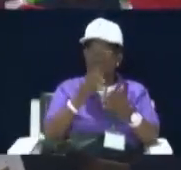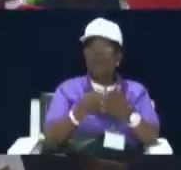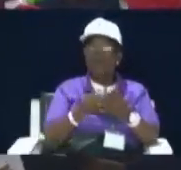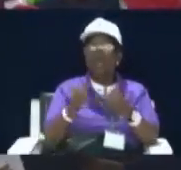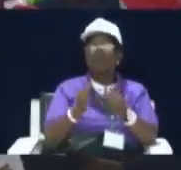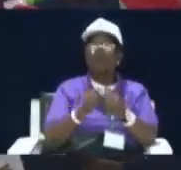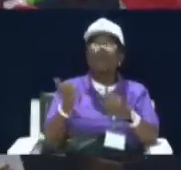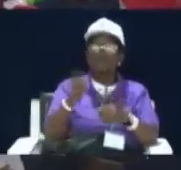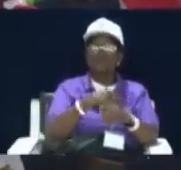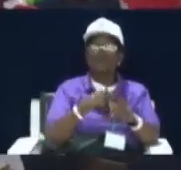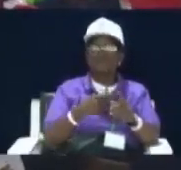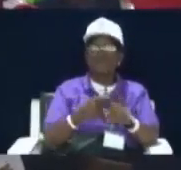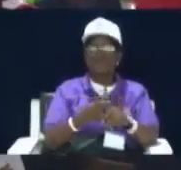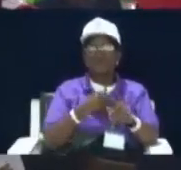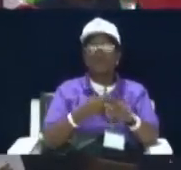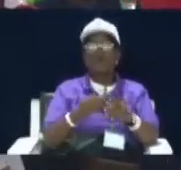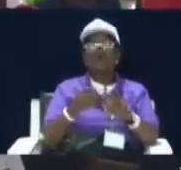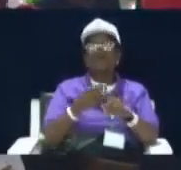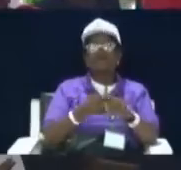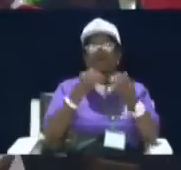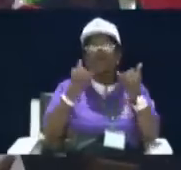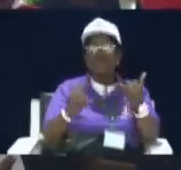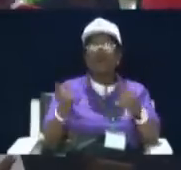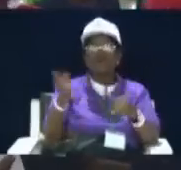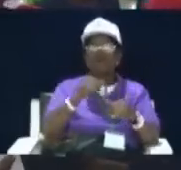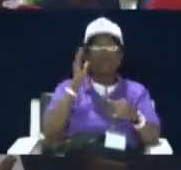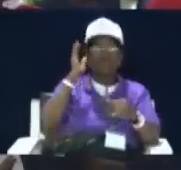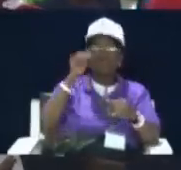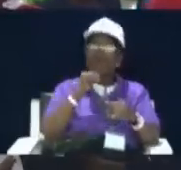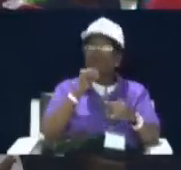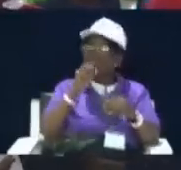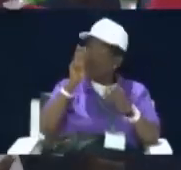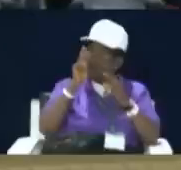Láti ní lọ, ẹ ní fojú sọkún ọmọ.